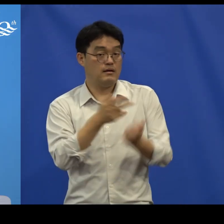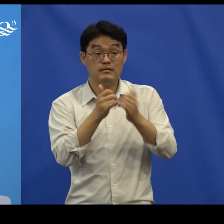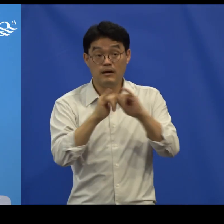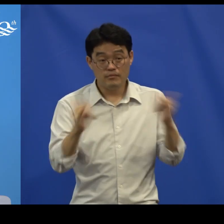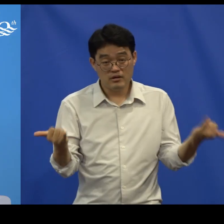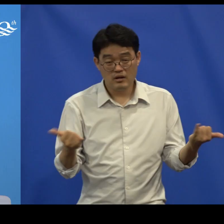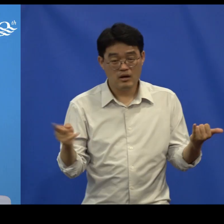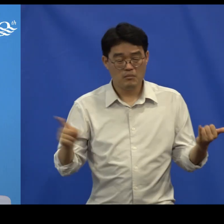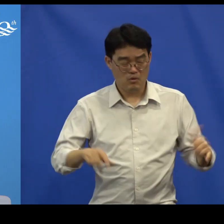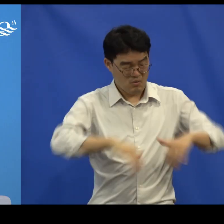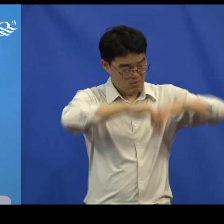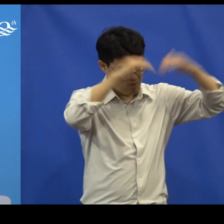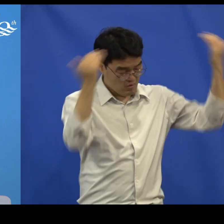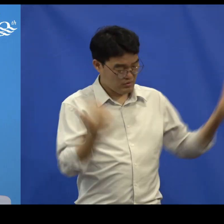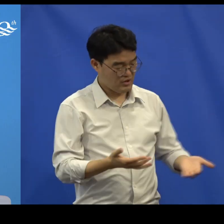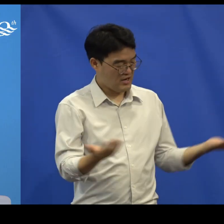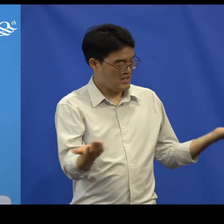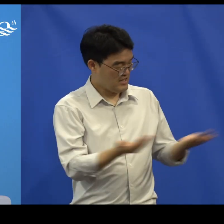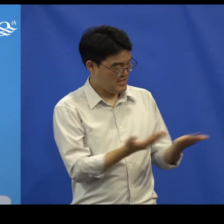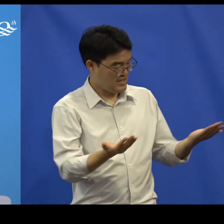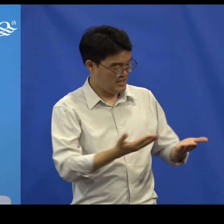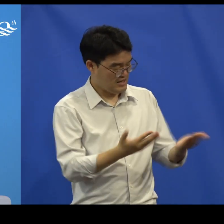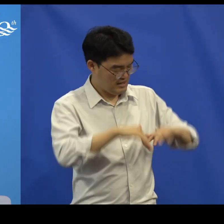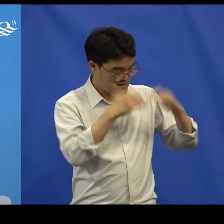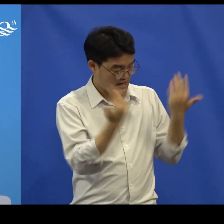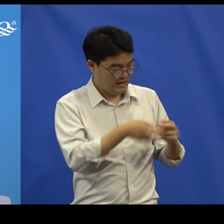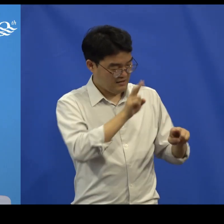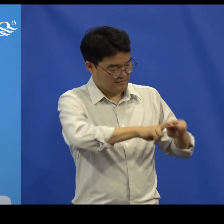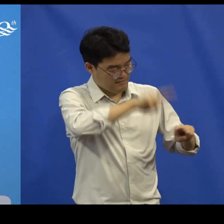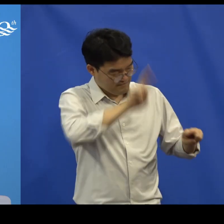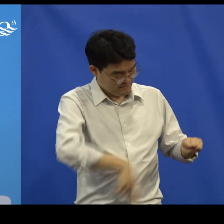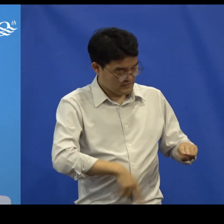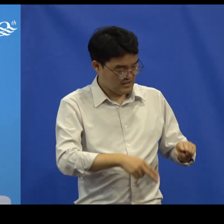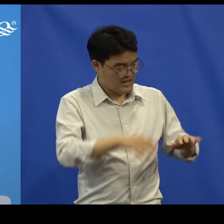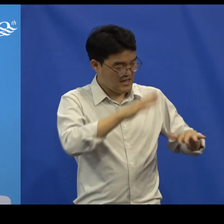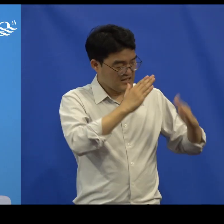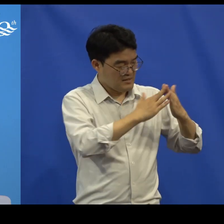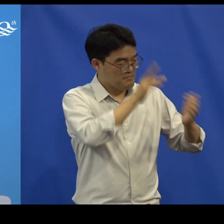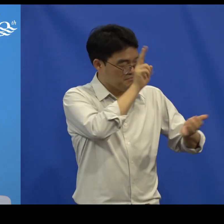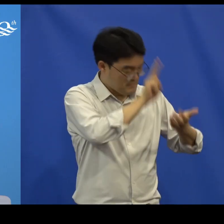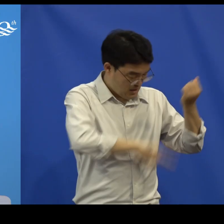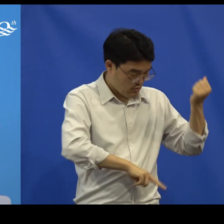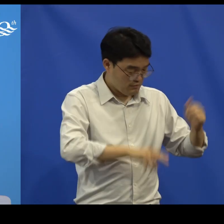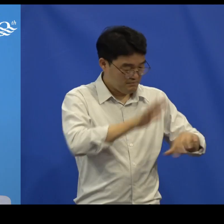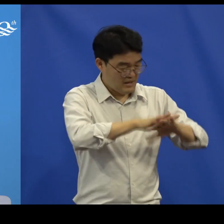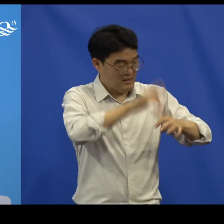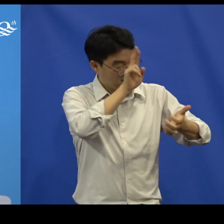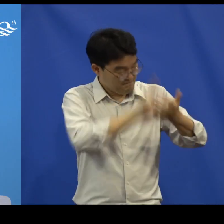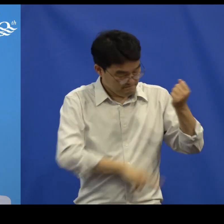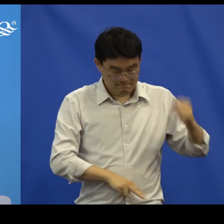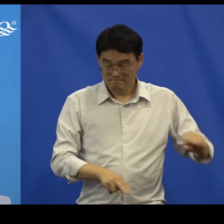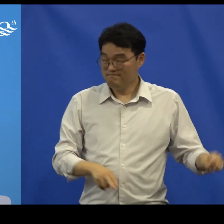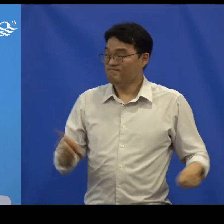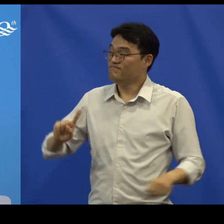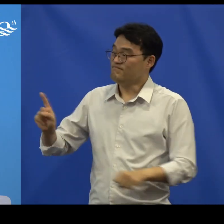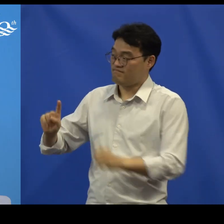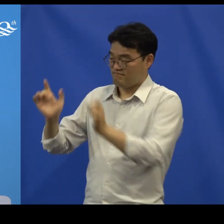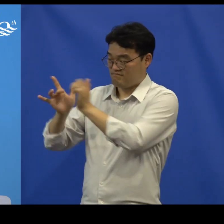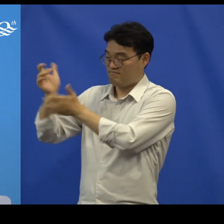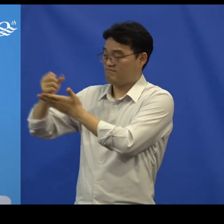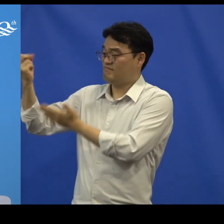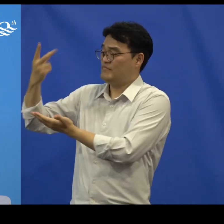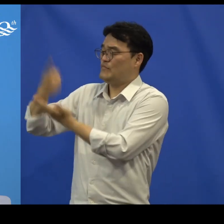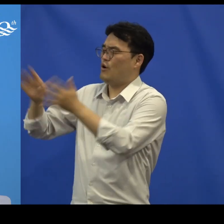주님만 오시기를 기다리고 있는 것은 그건 잘못된 거죠. 일상을 살아야 돼요. 먹고 마시고 시집가고 장가고. 오늘 혹시